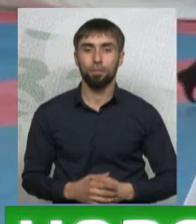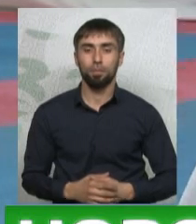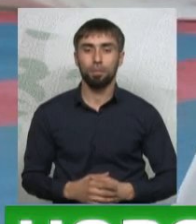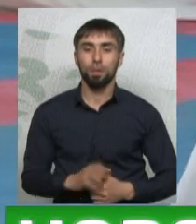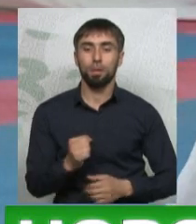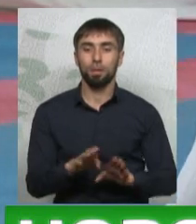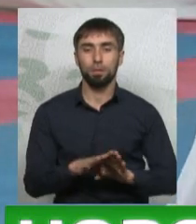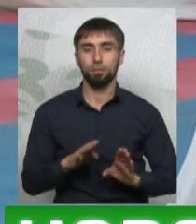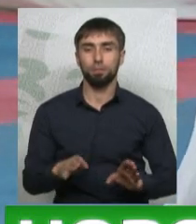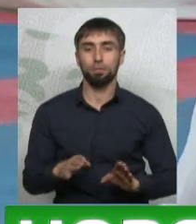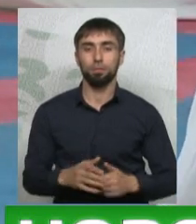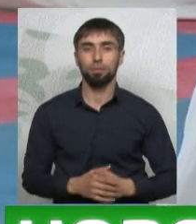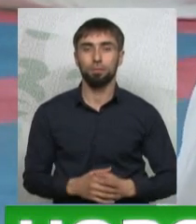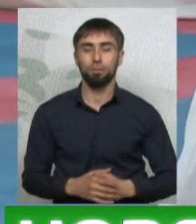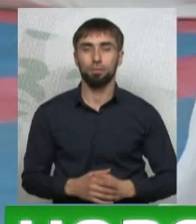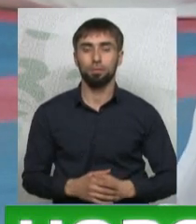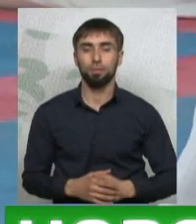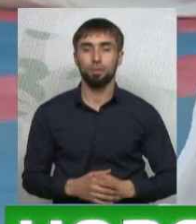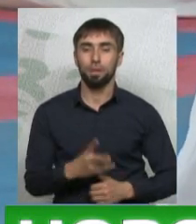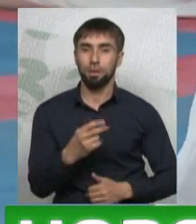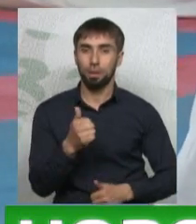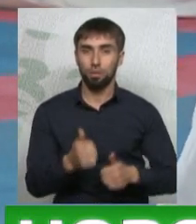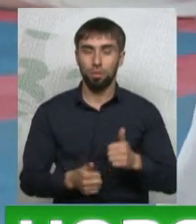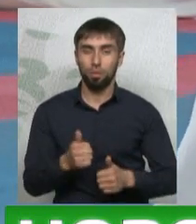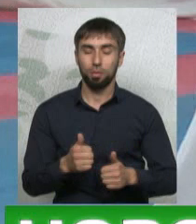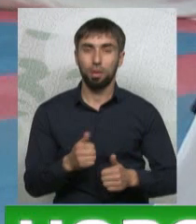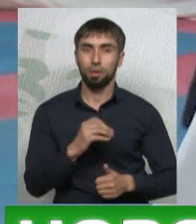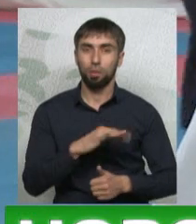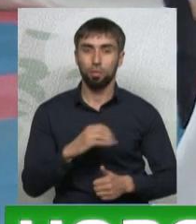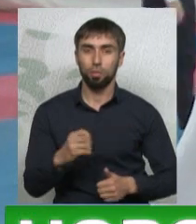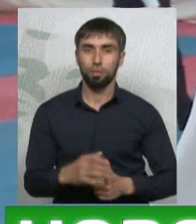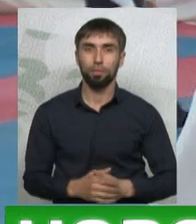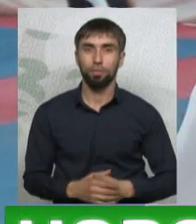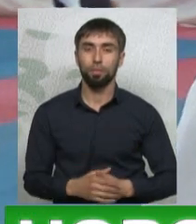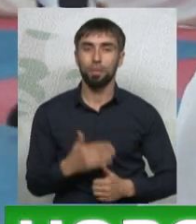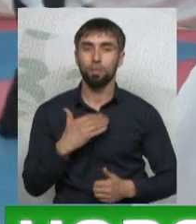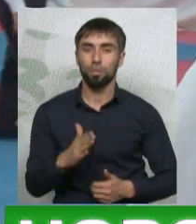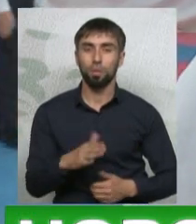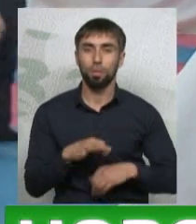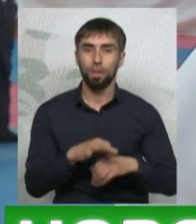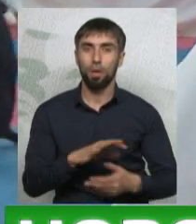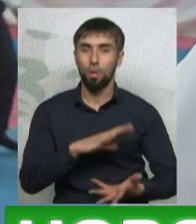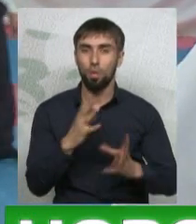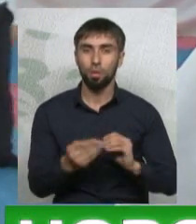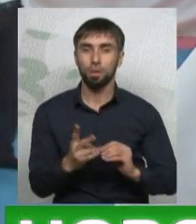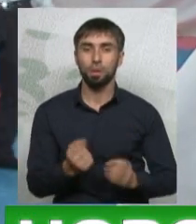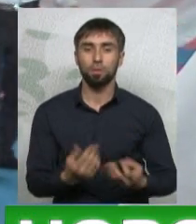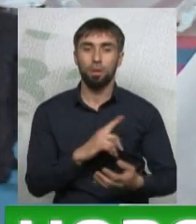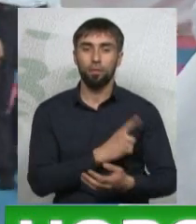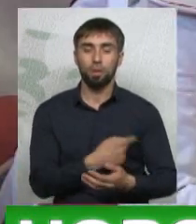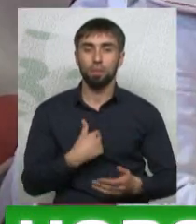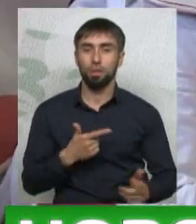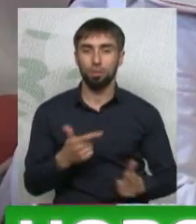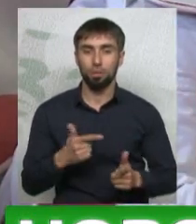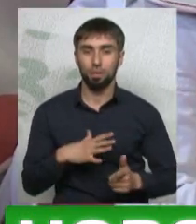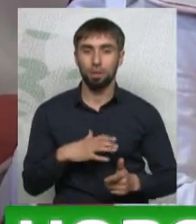А так, как я сказал уже, на соревнованиях, там уже мы подведем итоги, насколько сильно мы